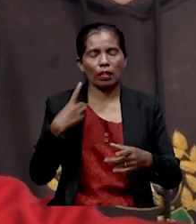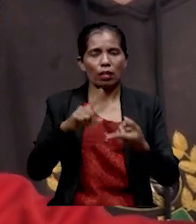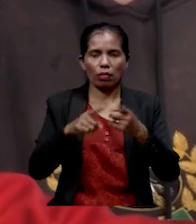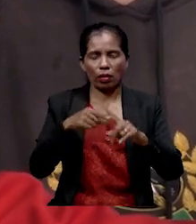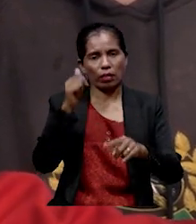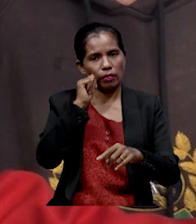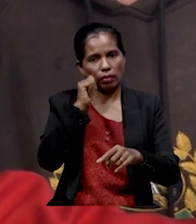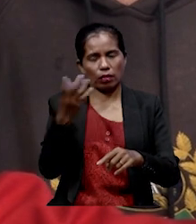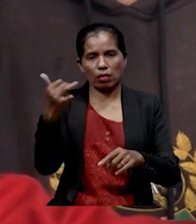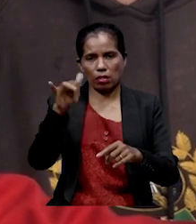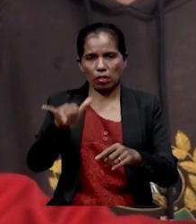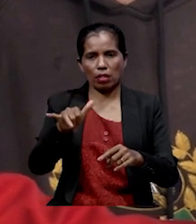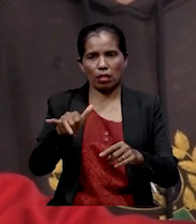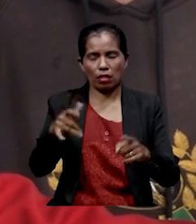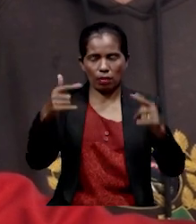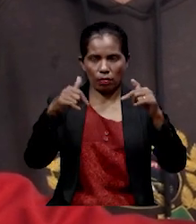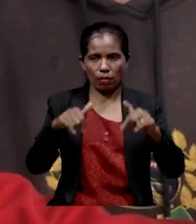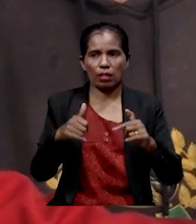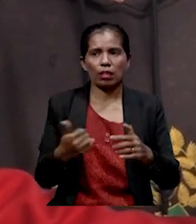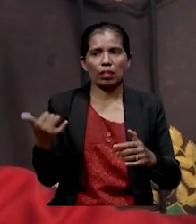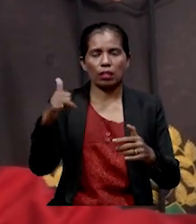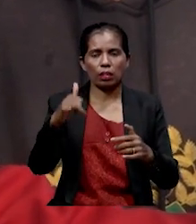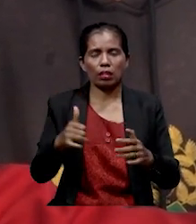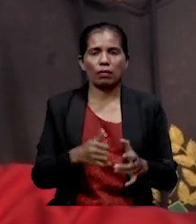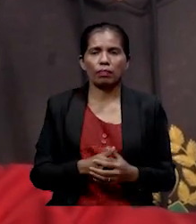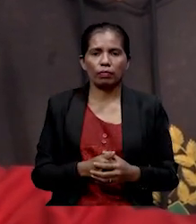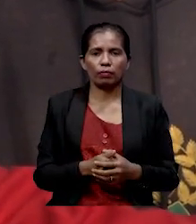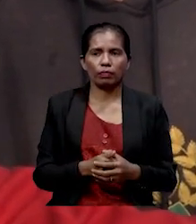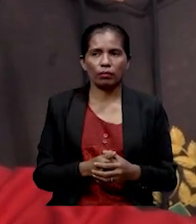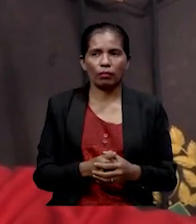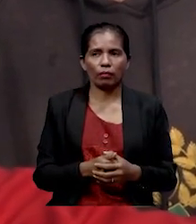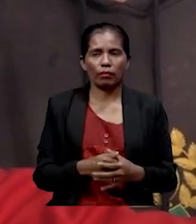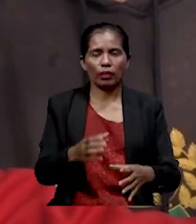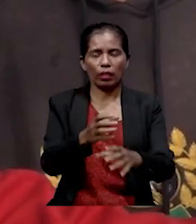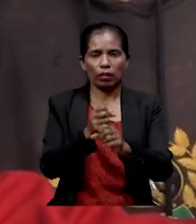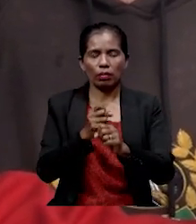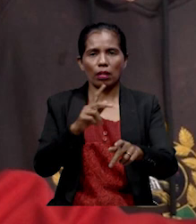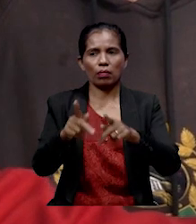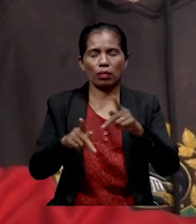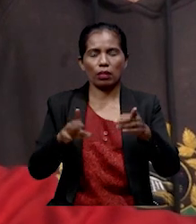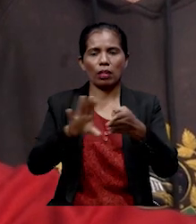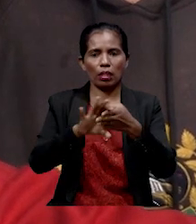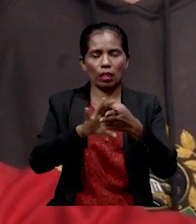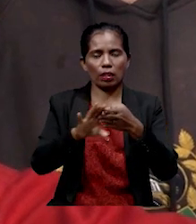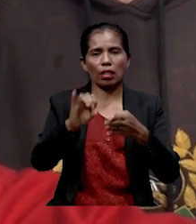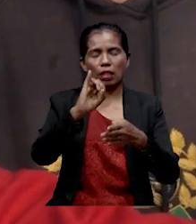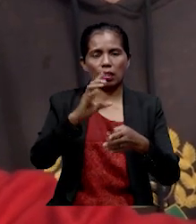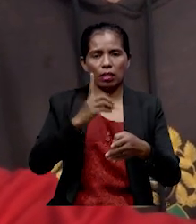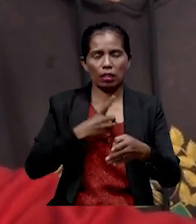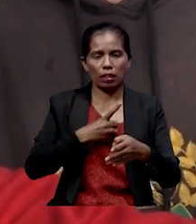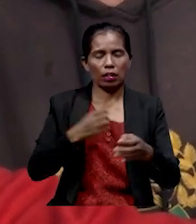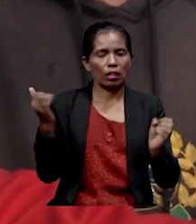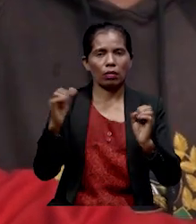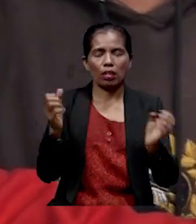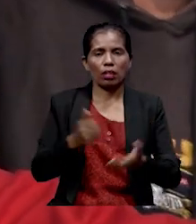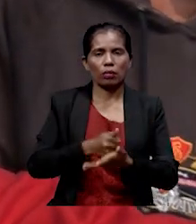neve maka mai daruma sa sira atende sir simu hote mani ID card ho tu sir lakoi atende ema o